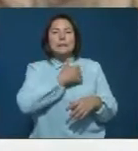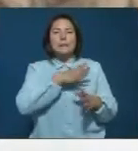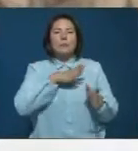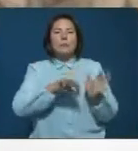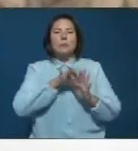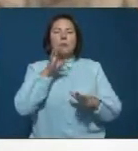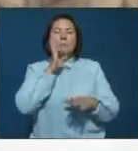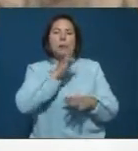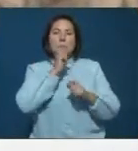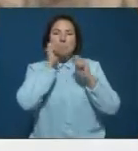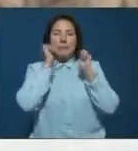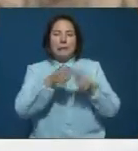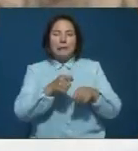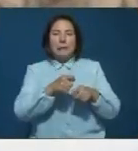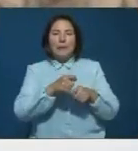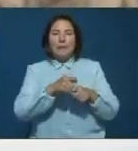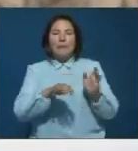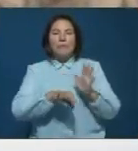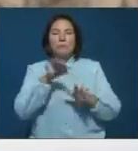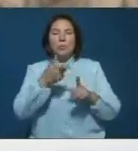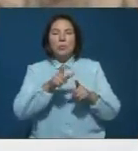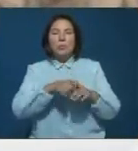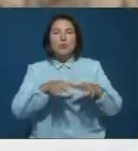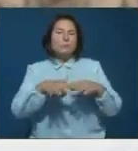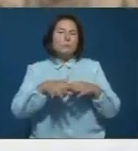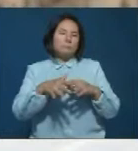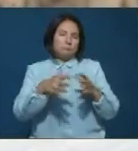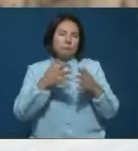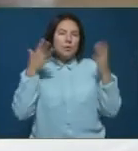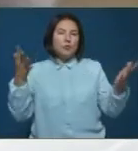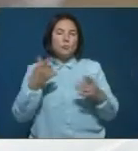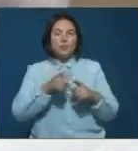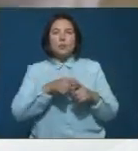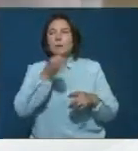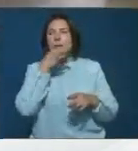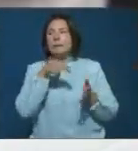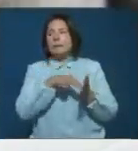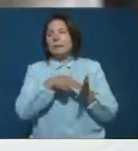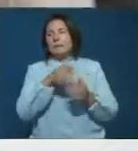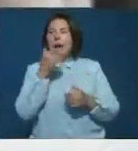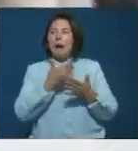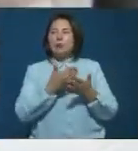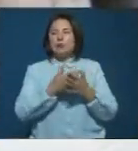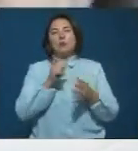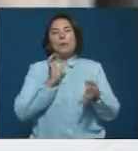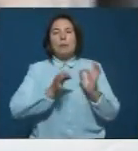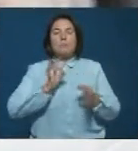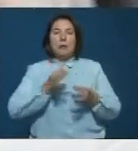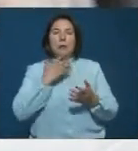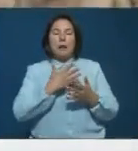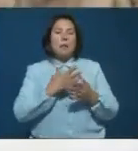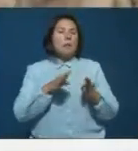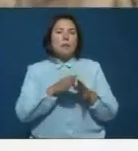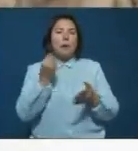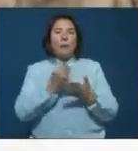выбрать подарок маме. И выбор здесь очень большой, мне очень нравится. По цене кажется, что нормально, не так